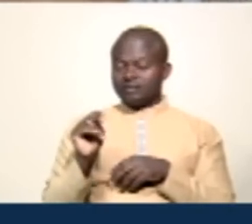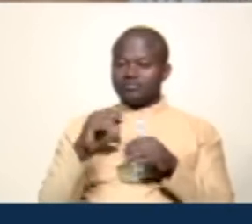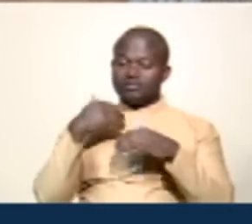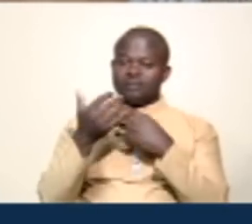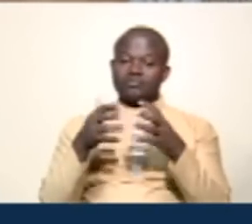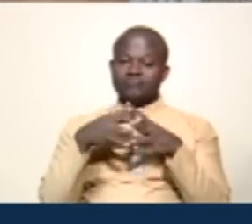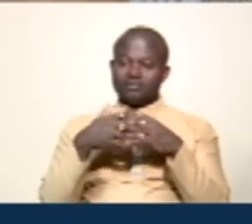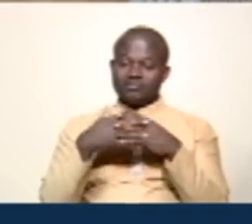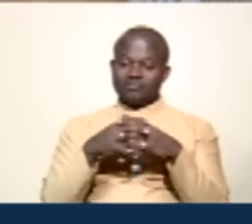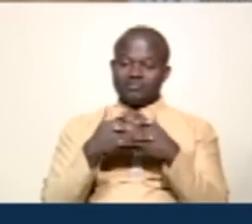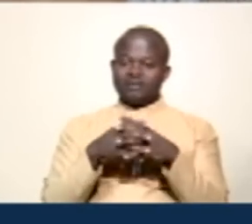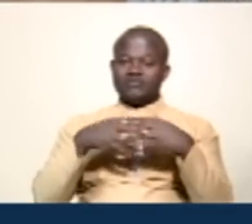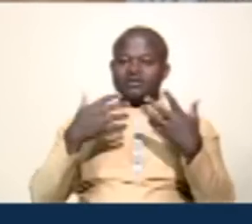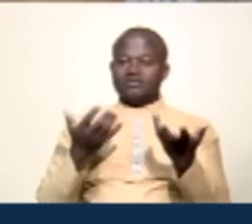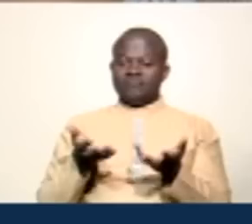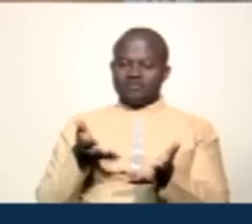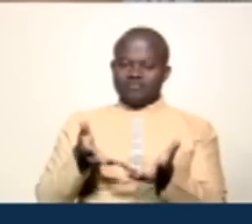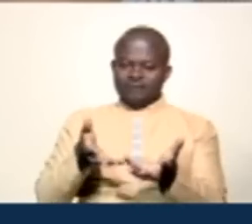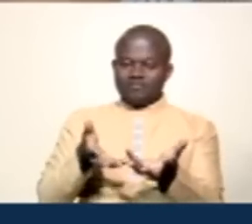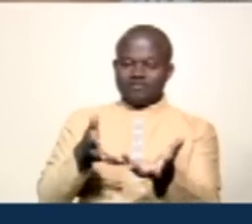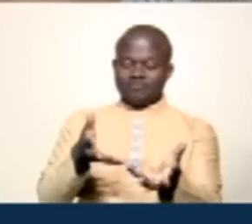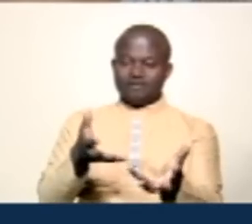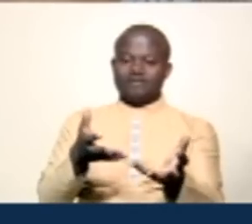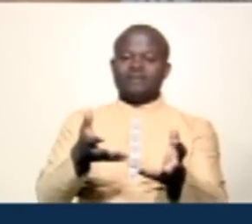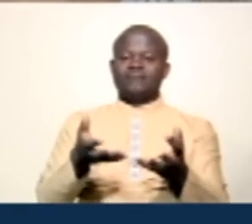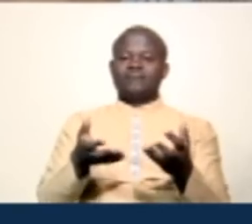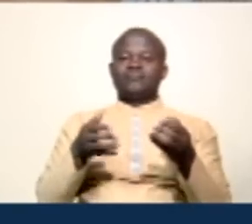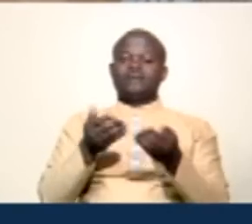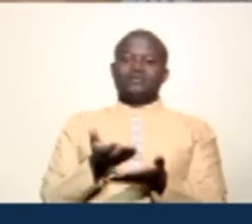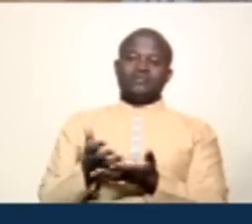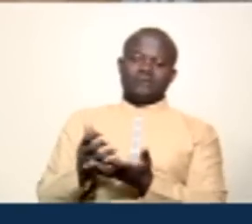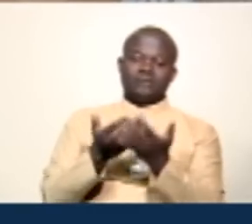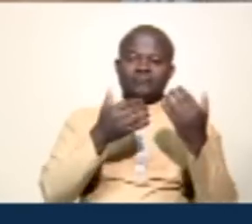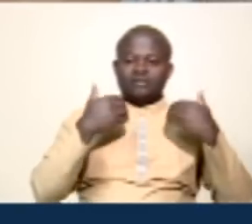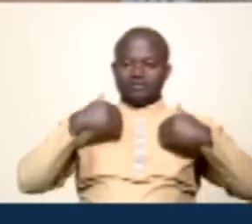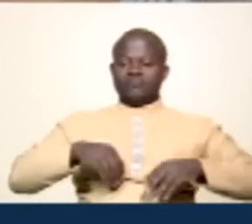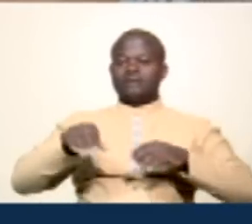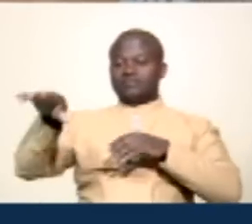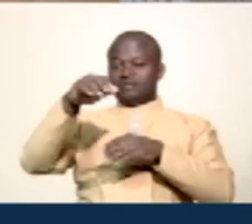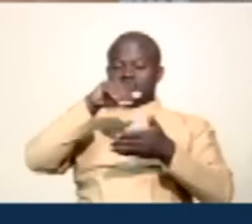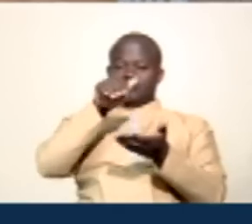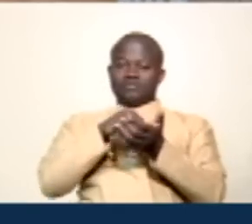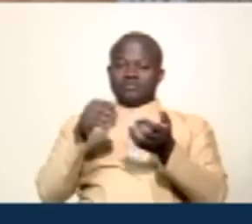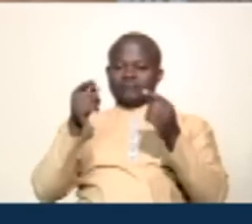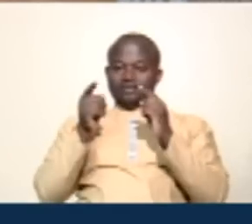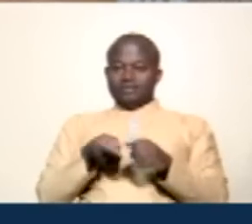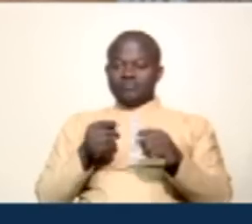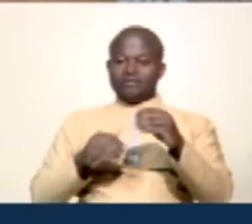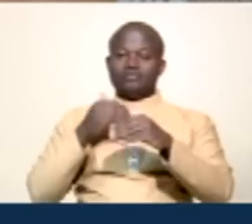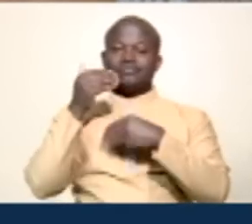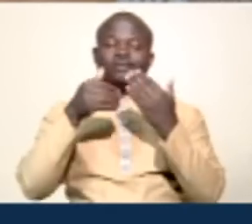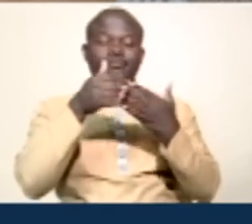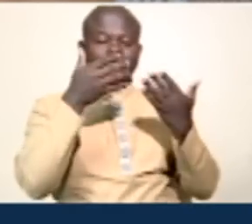mashini yari yaraje kuwa gatanu kuri 15 hari tariki 15 ibanza gushyingura imirambo yari iri hariya kuva kuri kariya gasantere uzamuka hano noneho